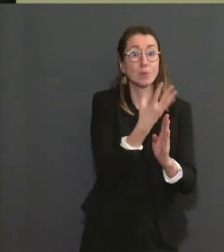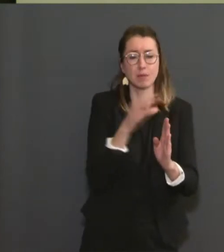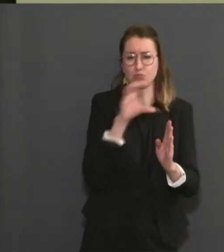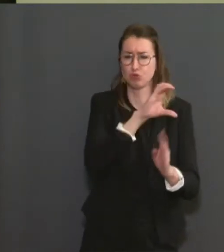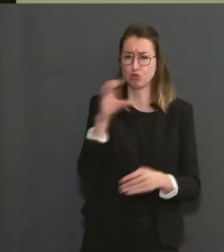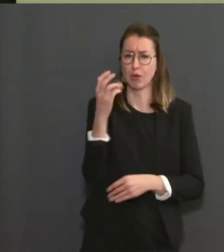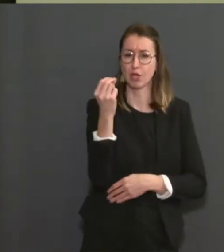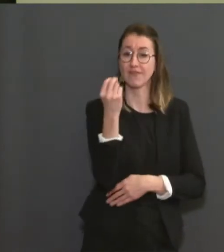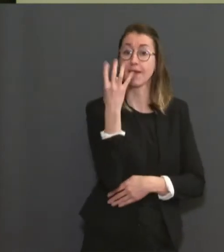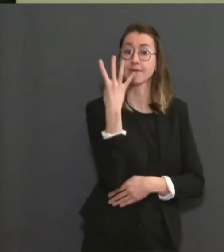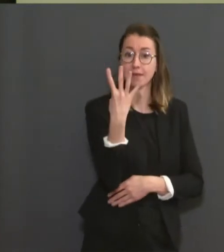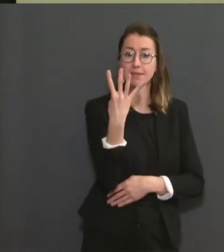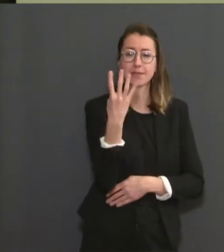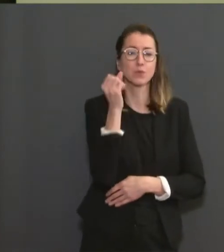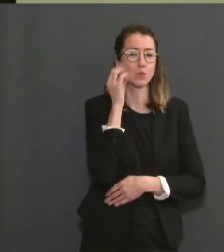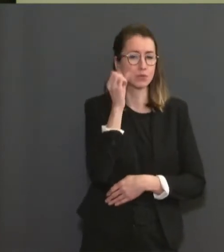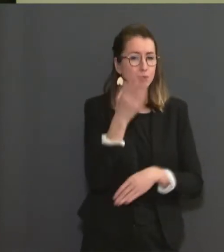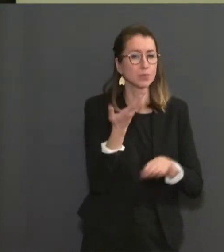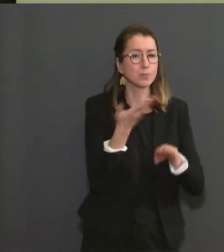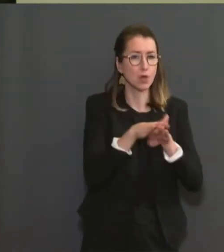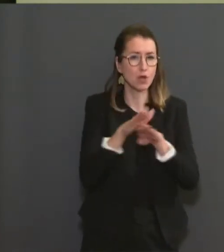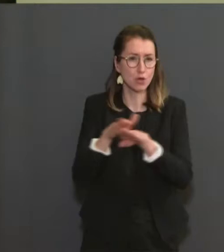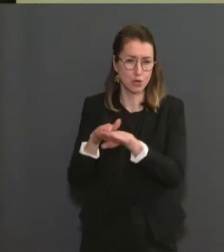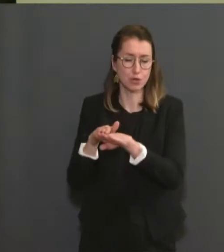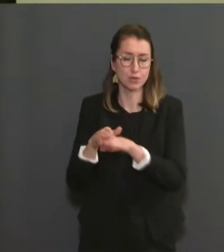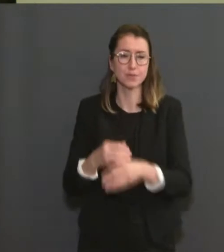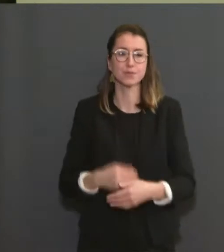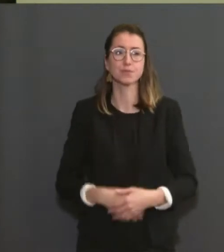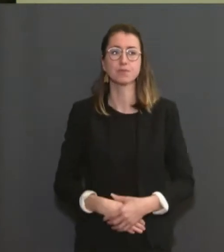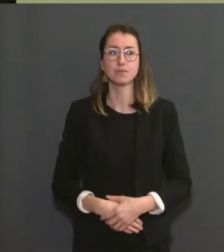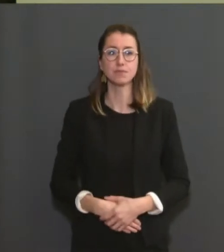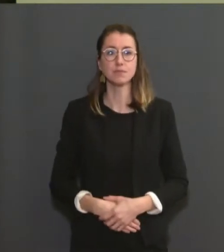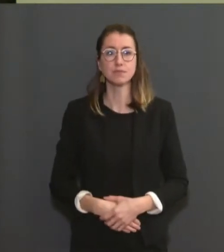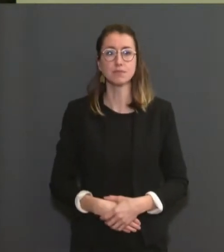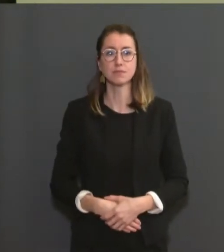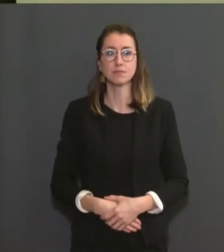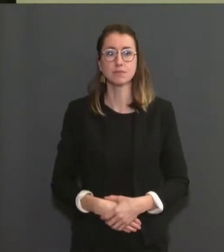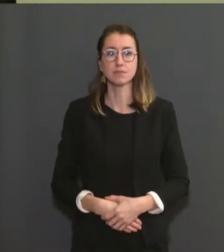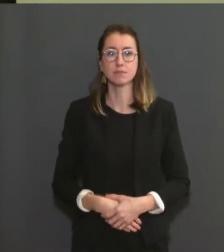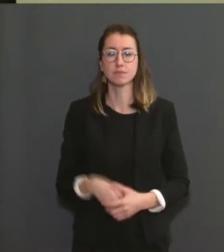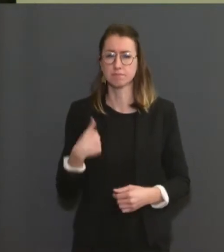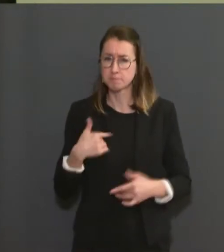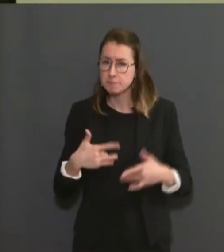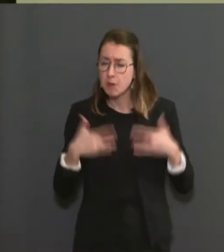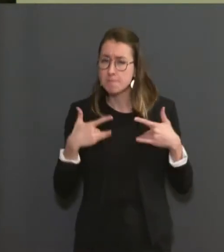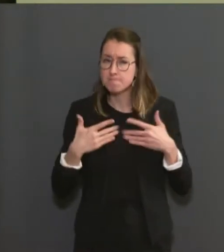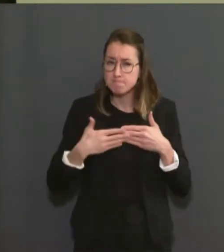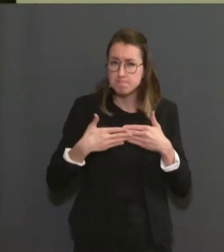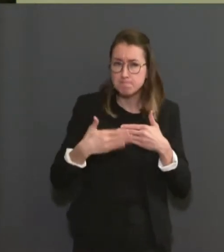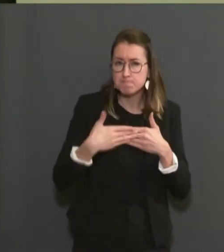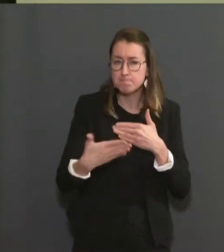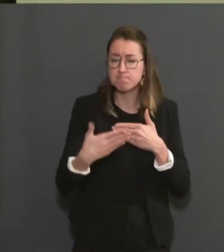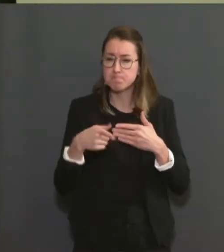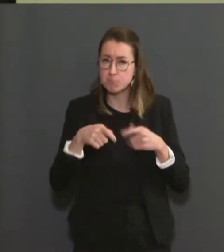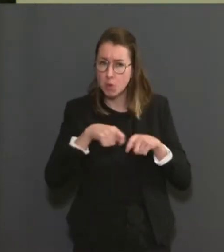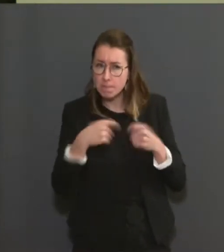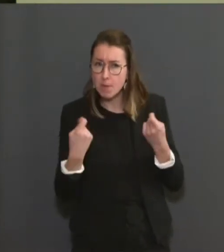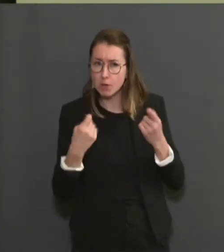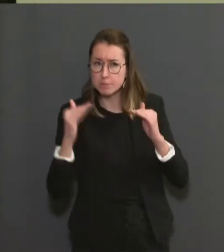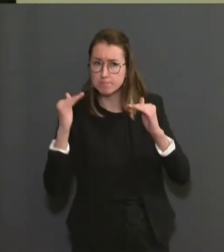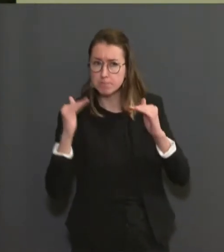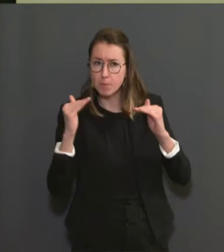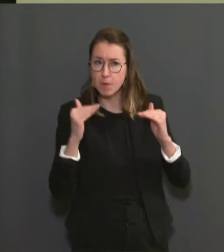décès. Comme vous le voyez, on a l'impression que s'amorce bientôt une diminution. Actuellement, on peut